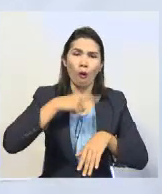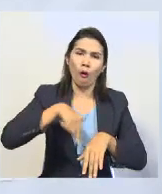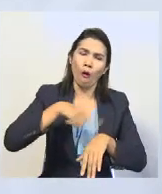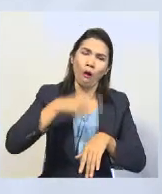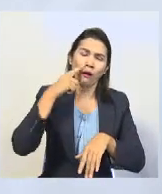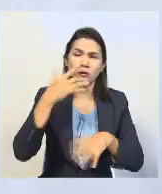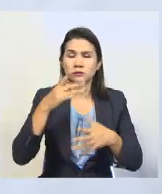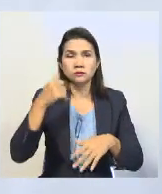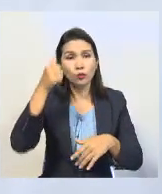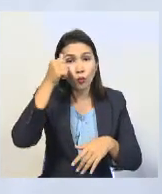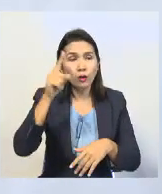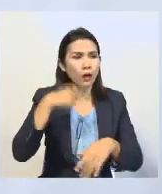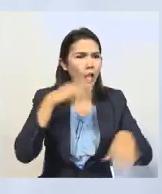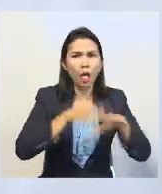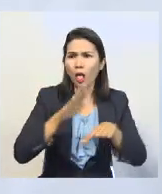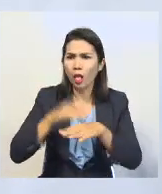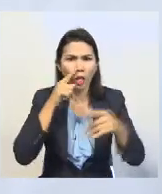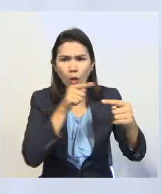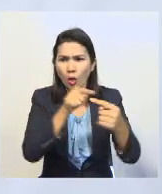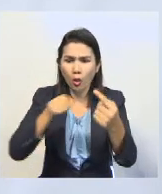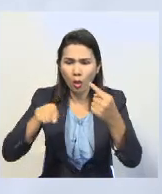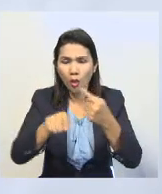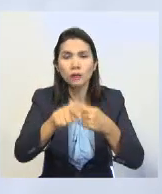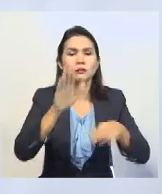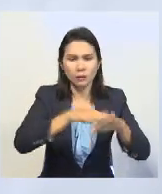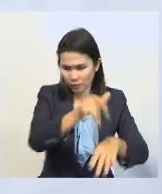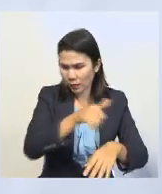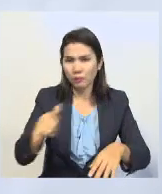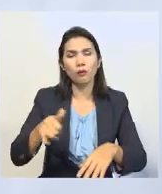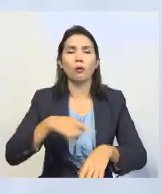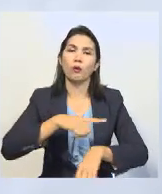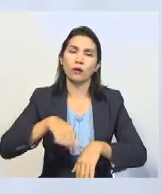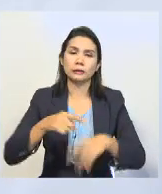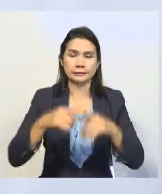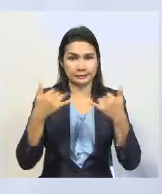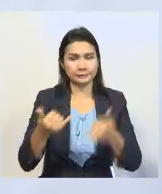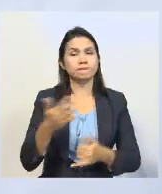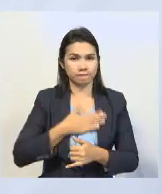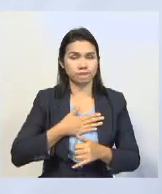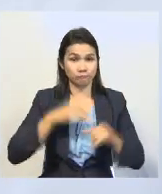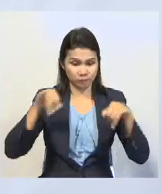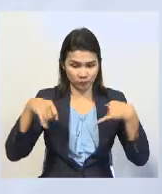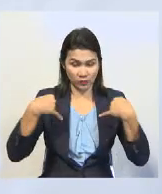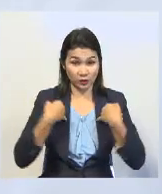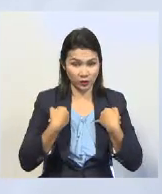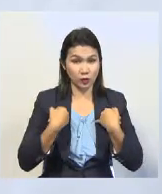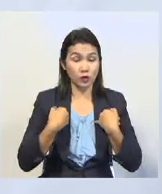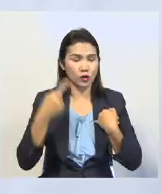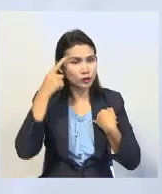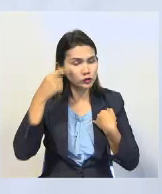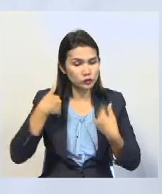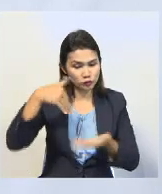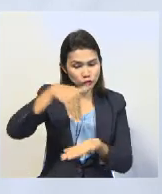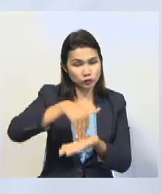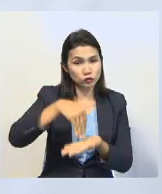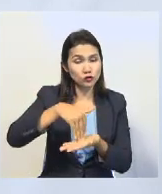ณ1วันกว่าจะตามตัวคนเจอแล้วไปตรวจสอบอันนี้ DE ก็เลยยอมเป็นเจ้าภาพว่าจะหาคอนแทคพอยต์หรือว่าเป็นเบอร์ติด